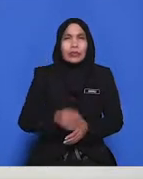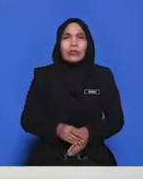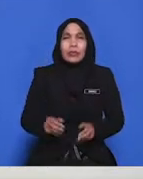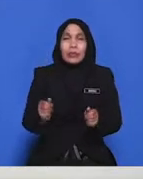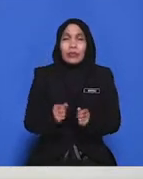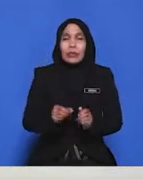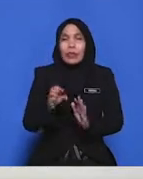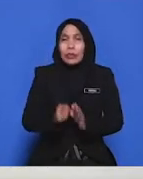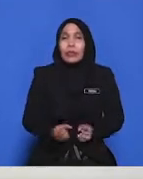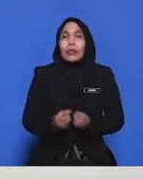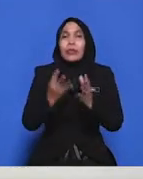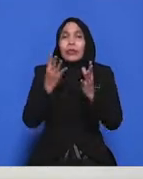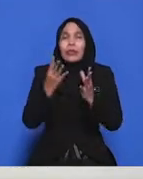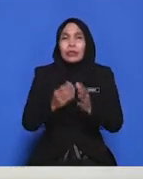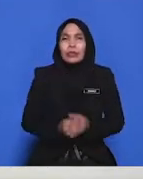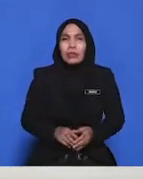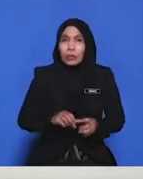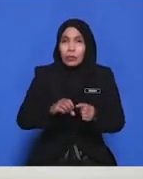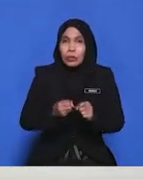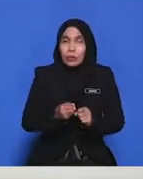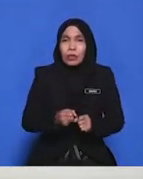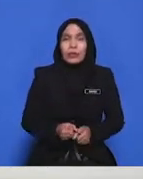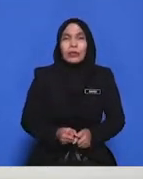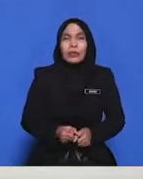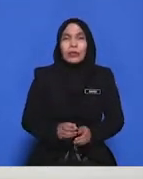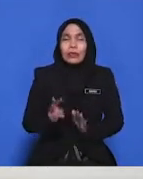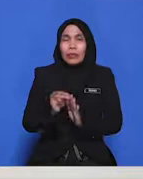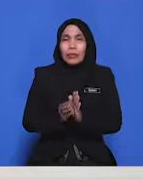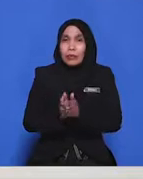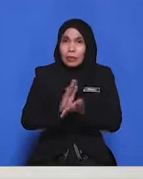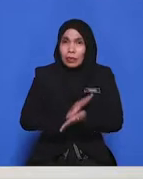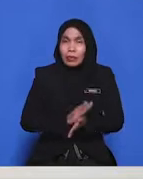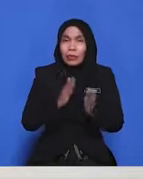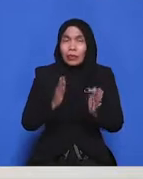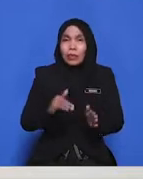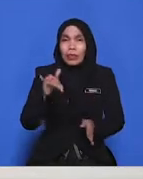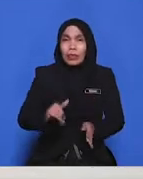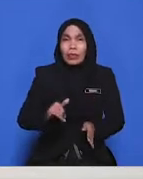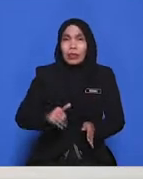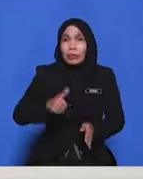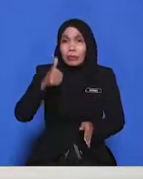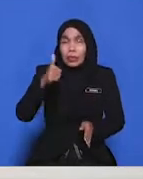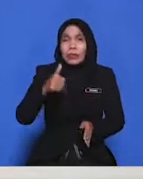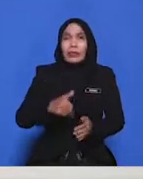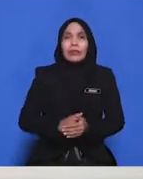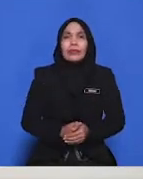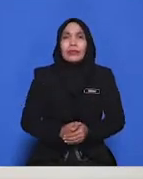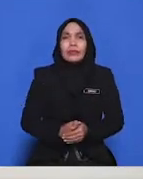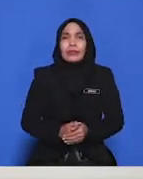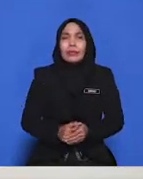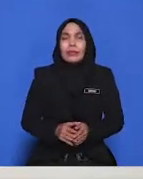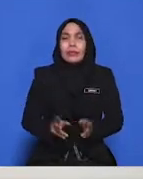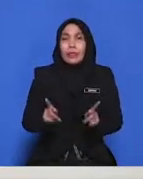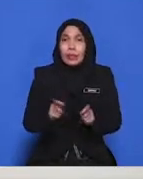dapat menjadi orang yang hebat dan boleh memberi sumbangan kepada agama seperti As-Sayyid